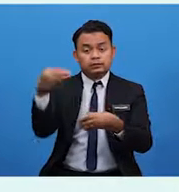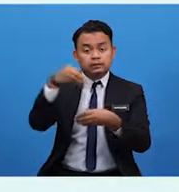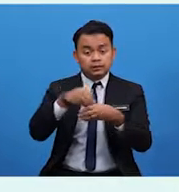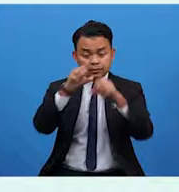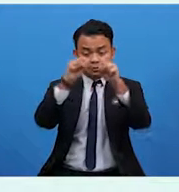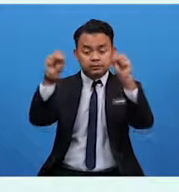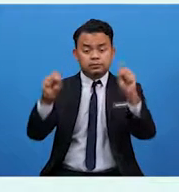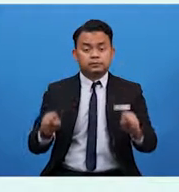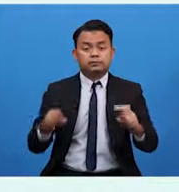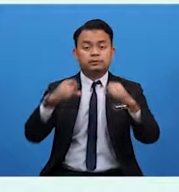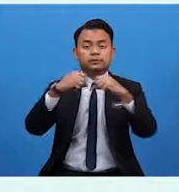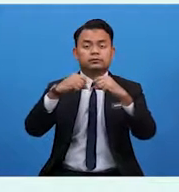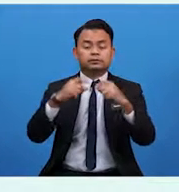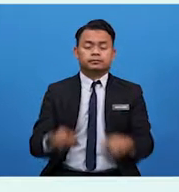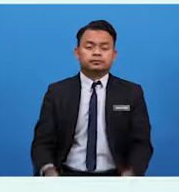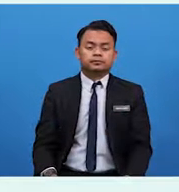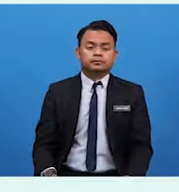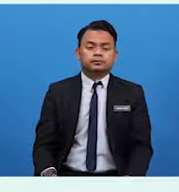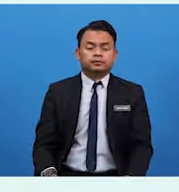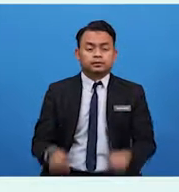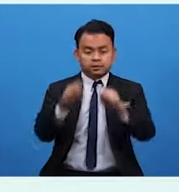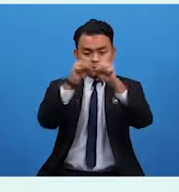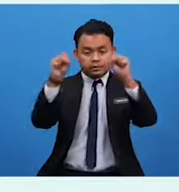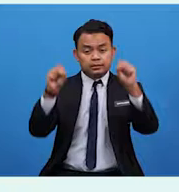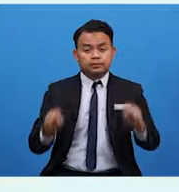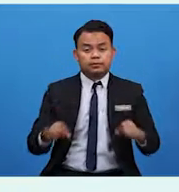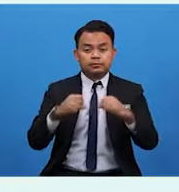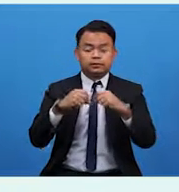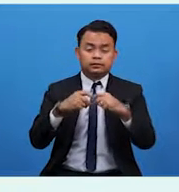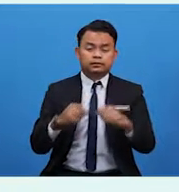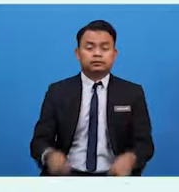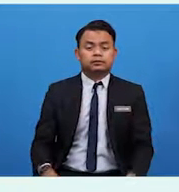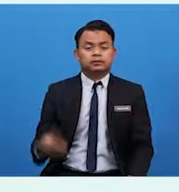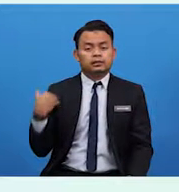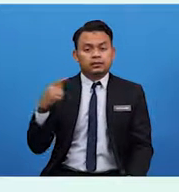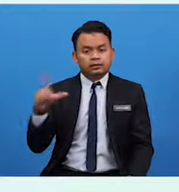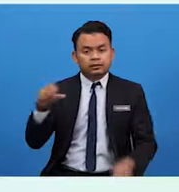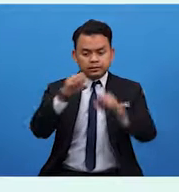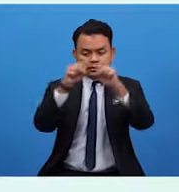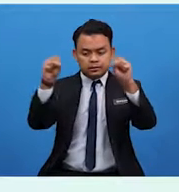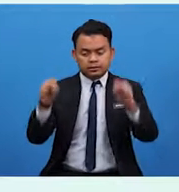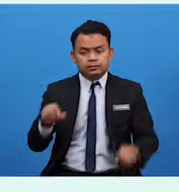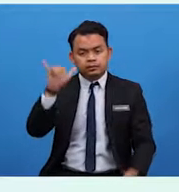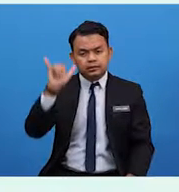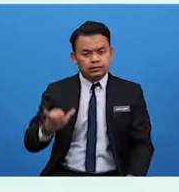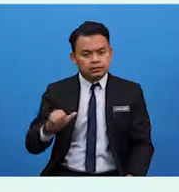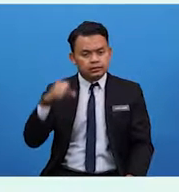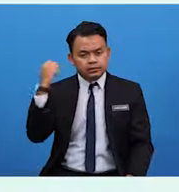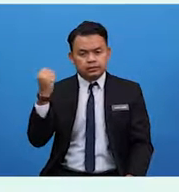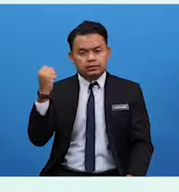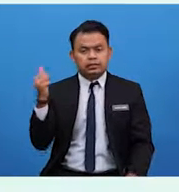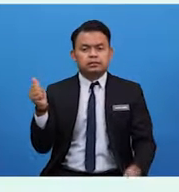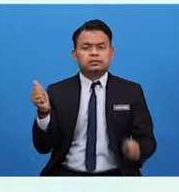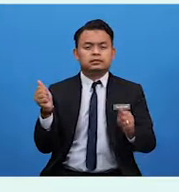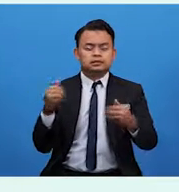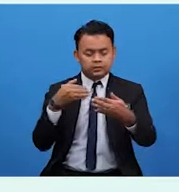elektrik. Sistem elektrik merupakan sistem yang sentiasa dekat dengan kita. Boleh